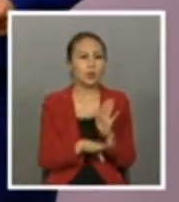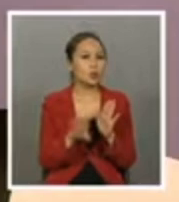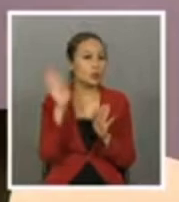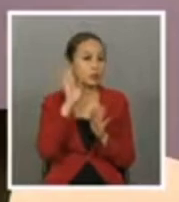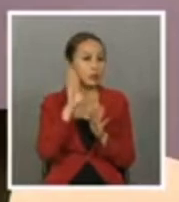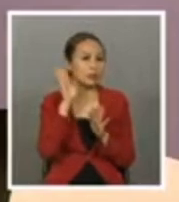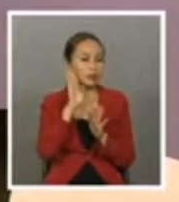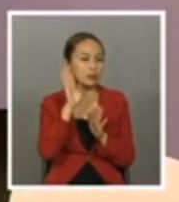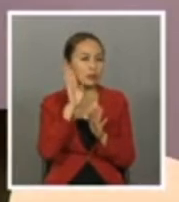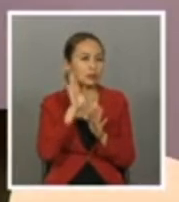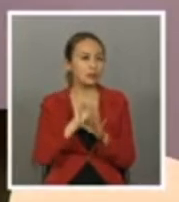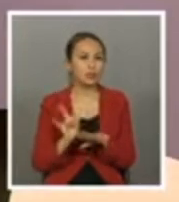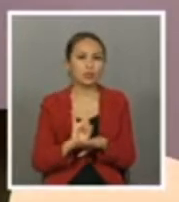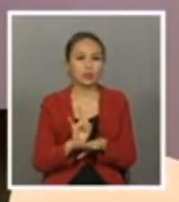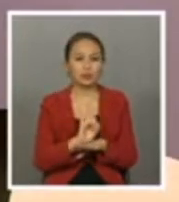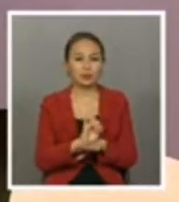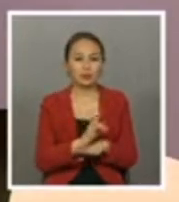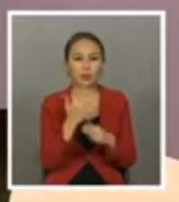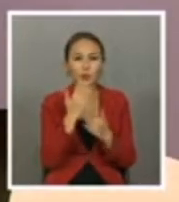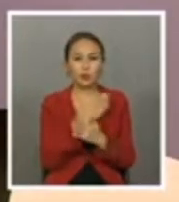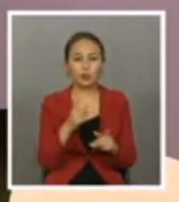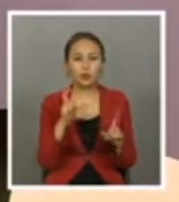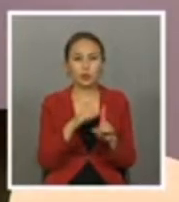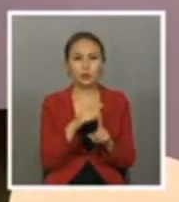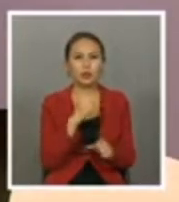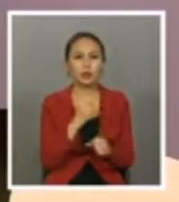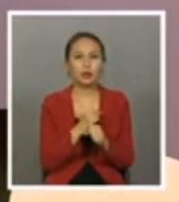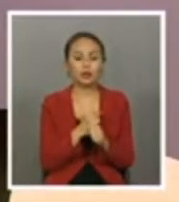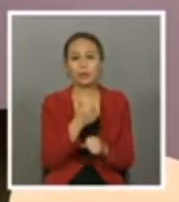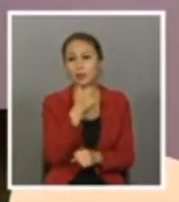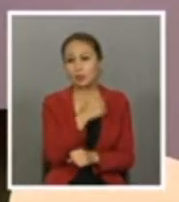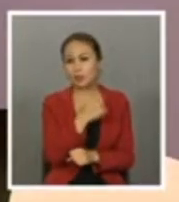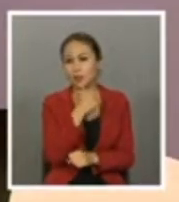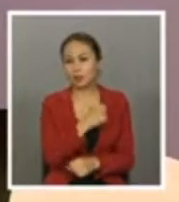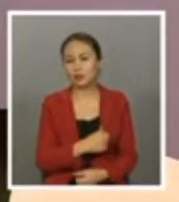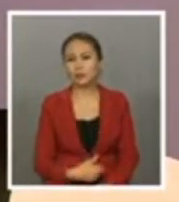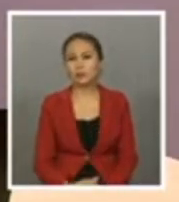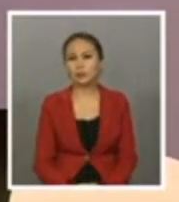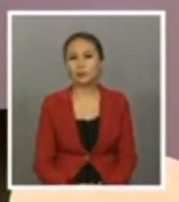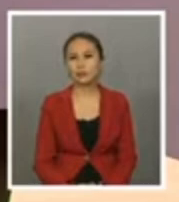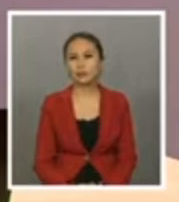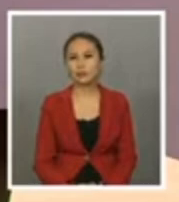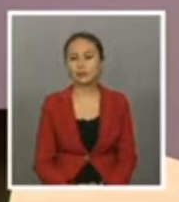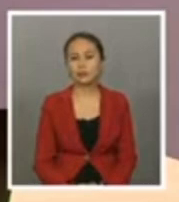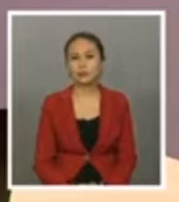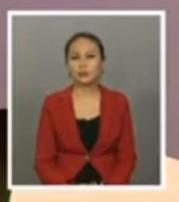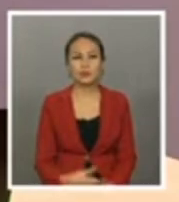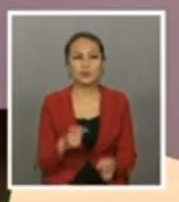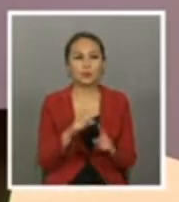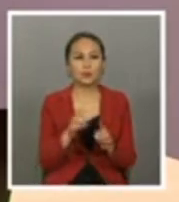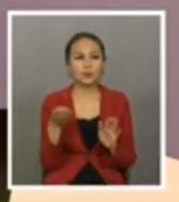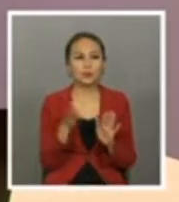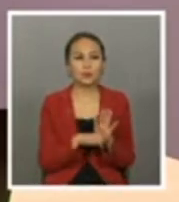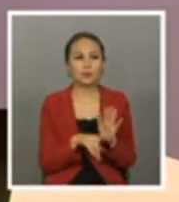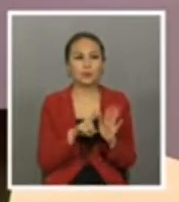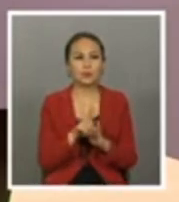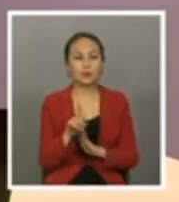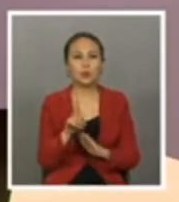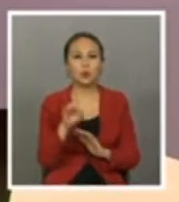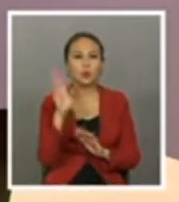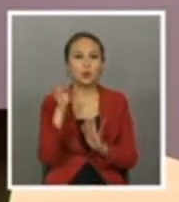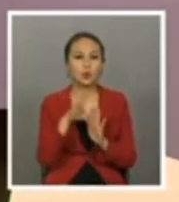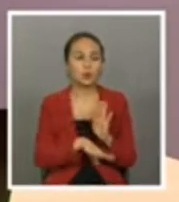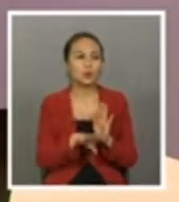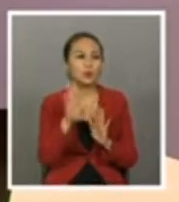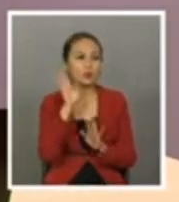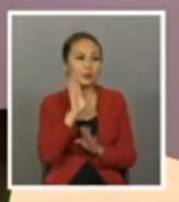тышқанды. Бұл сөздерді сөз құрамына талдаңдаршы. Сусыз сөзіндегі түбірі – су, сыз